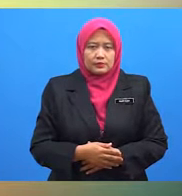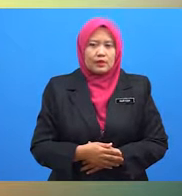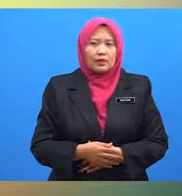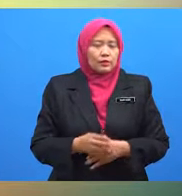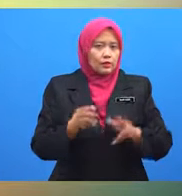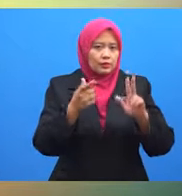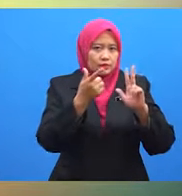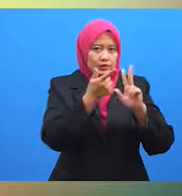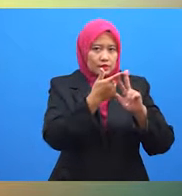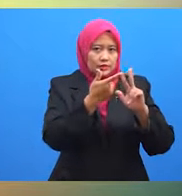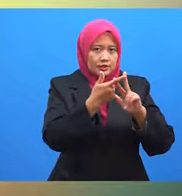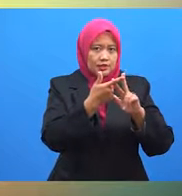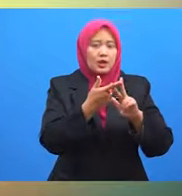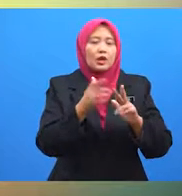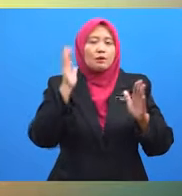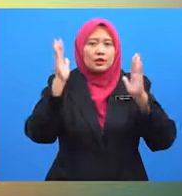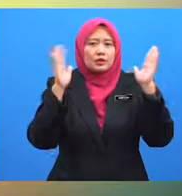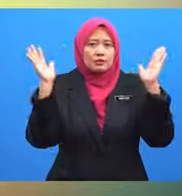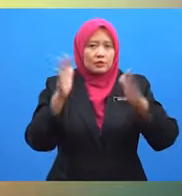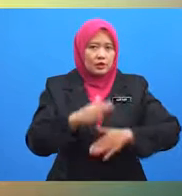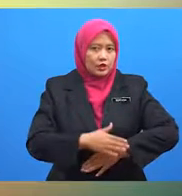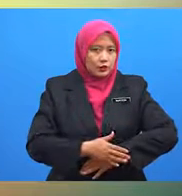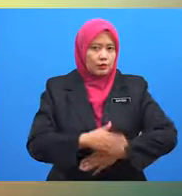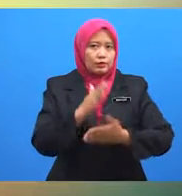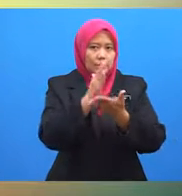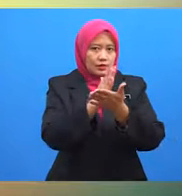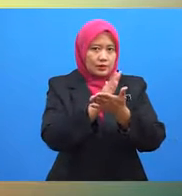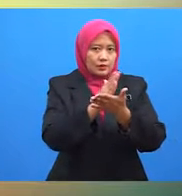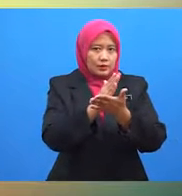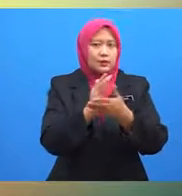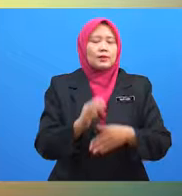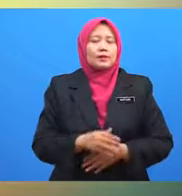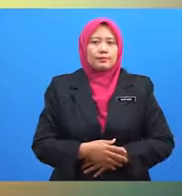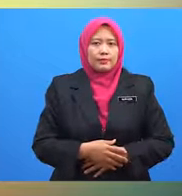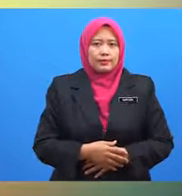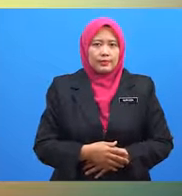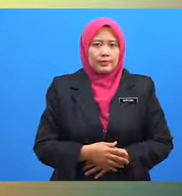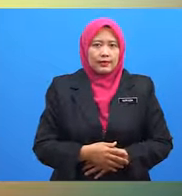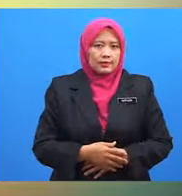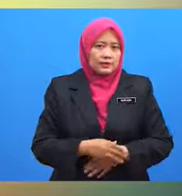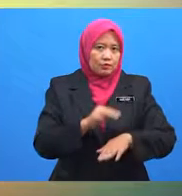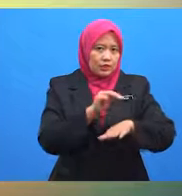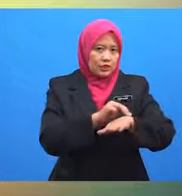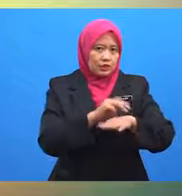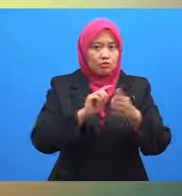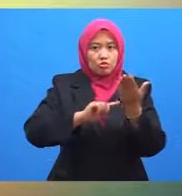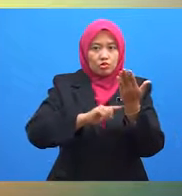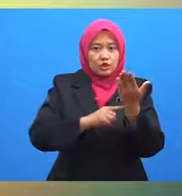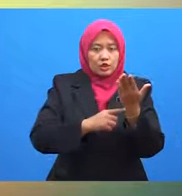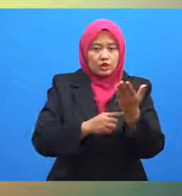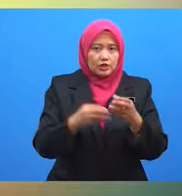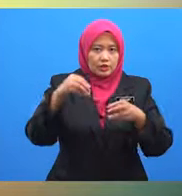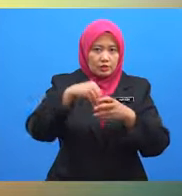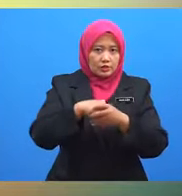Bahasa Melayu Pertengahan dari abad ke-14 hingga ke abad ke-19. Zaman ini bermula dengan